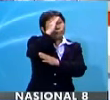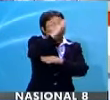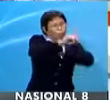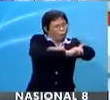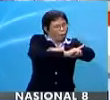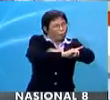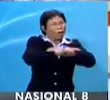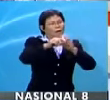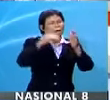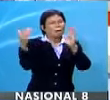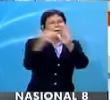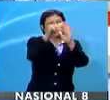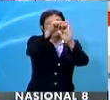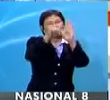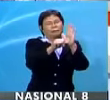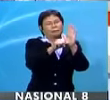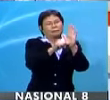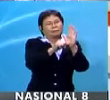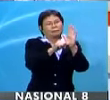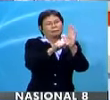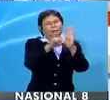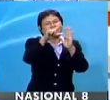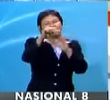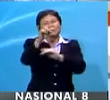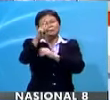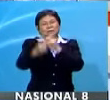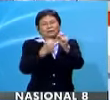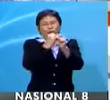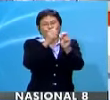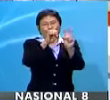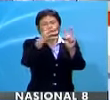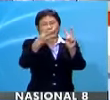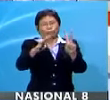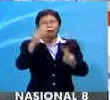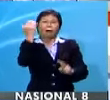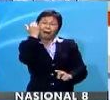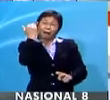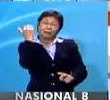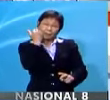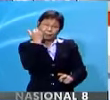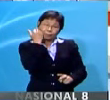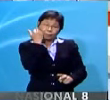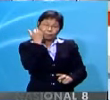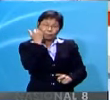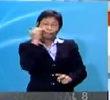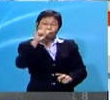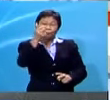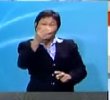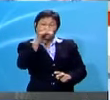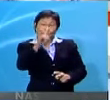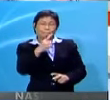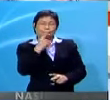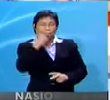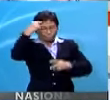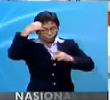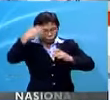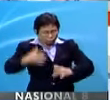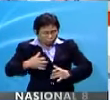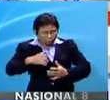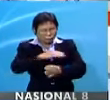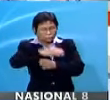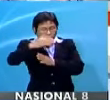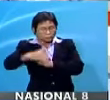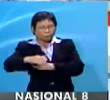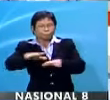melanggar akta Cukai barang dan perkhidmatan GST 2014 Hakim Mahkamah sesen Ahmad Azhari Abdul Hamid membuat keputusan itu